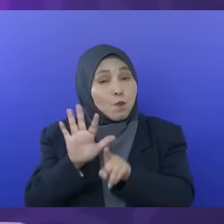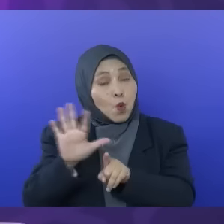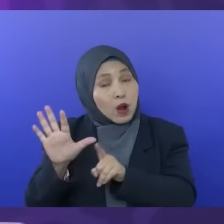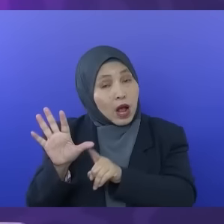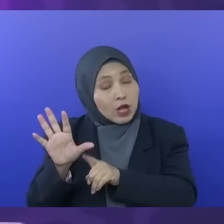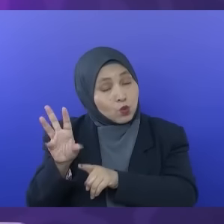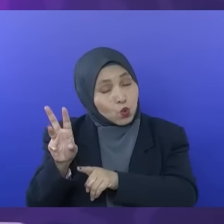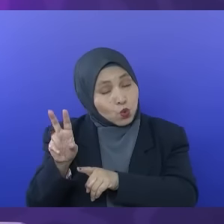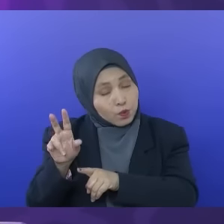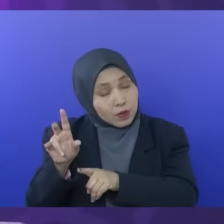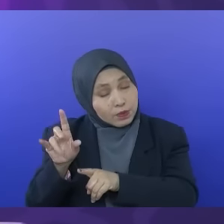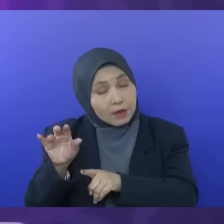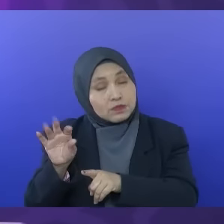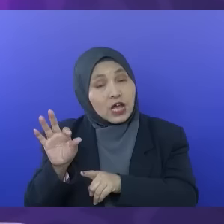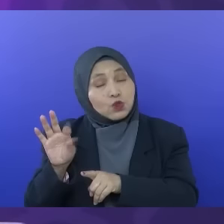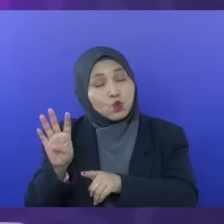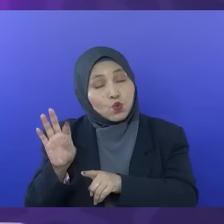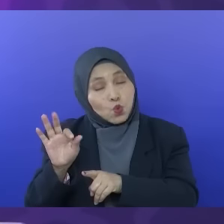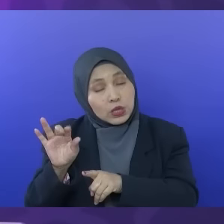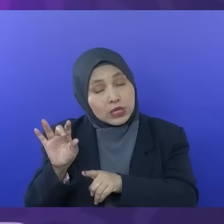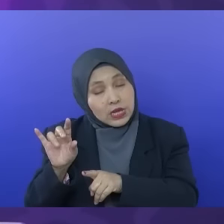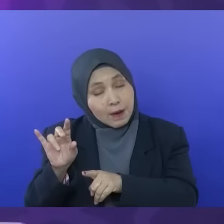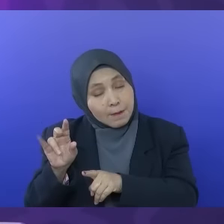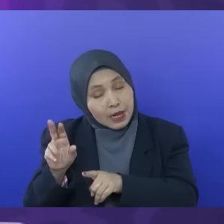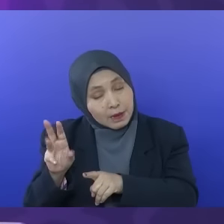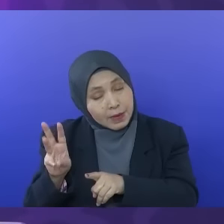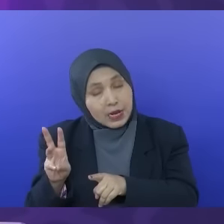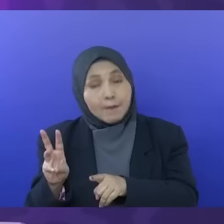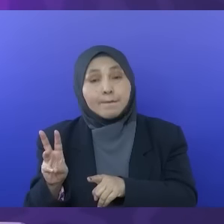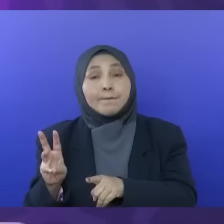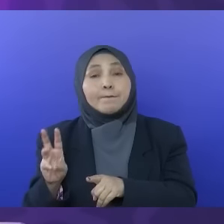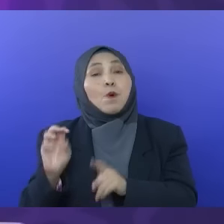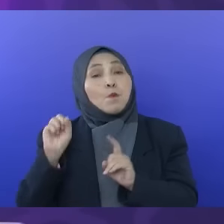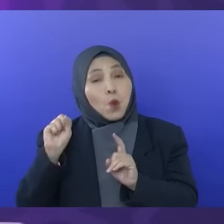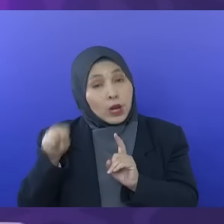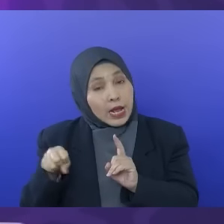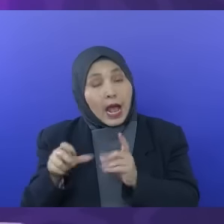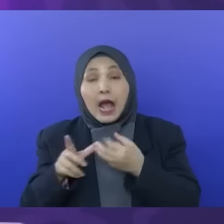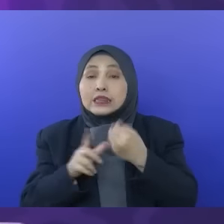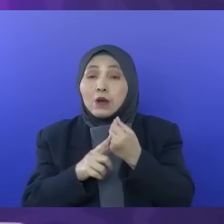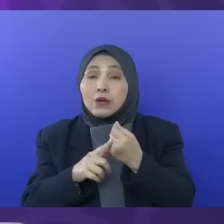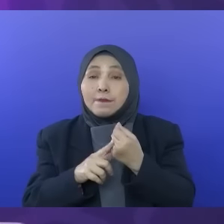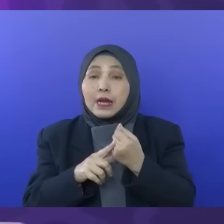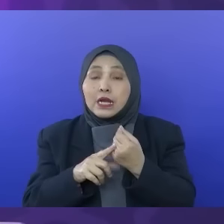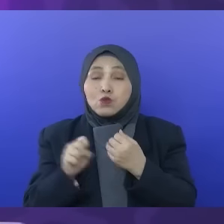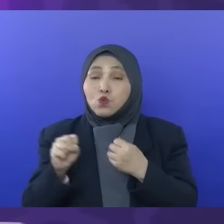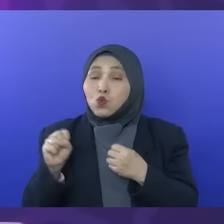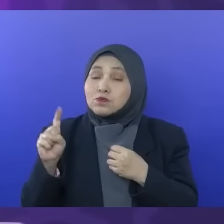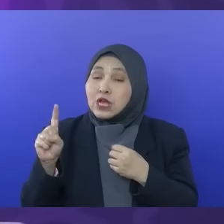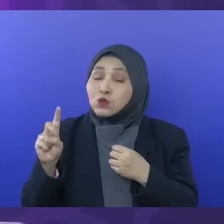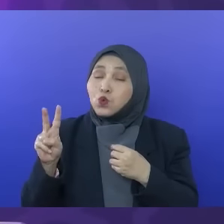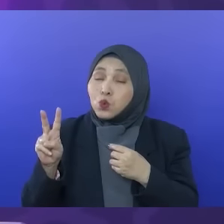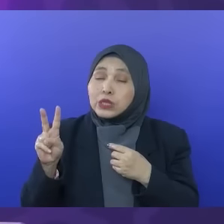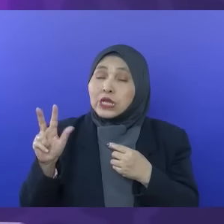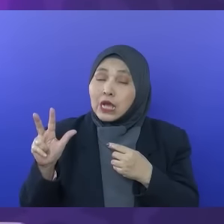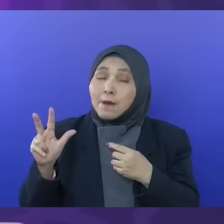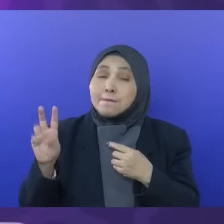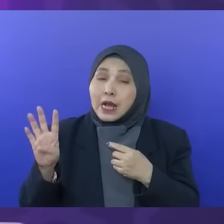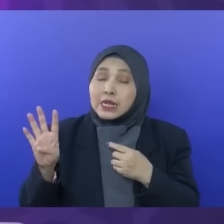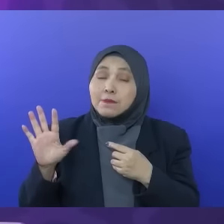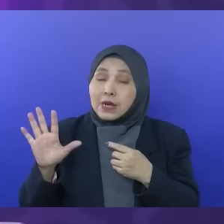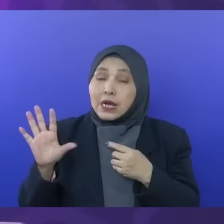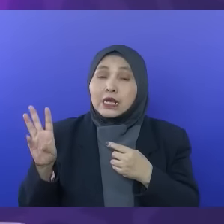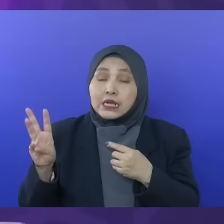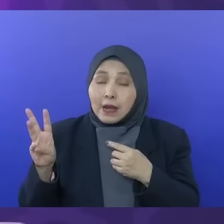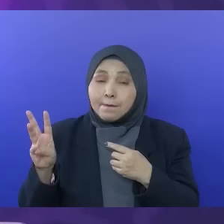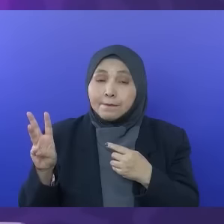satu dua tiga empat lima enam boleh ataupun daripada tutup satu dua tiga empat